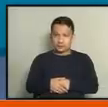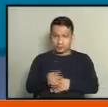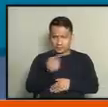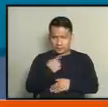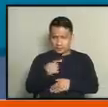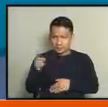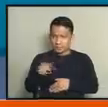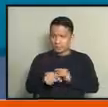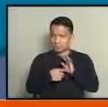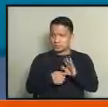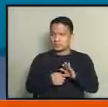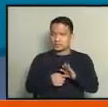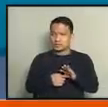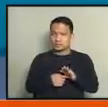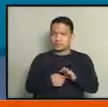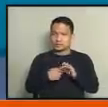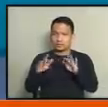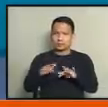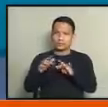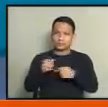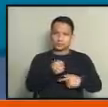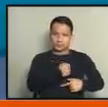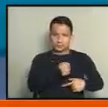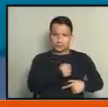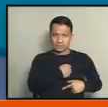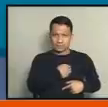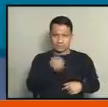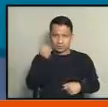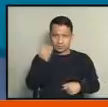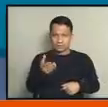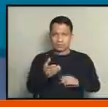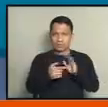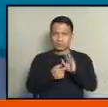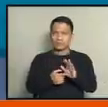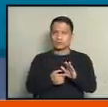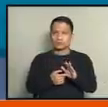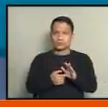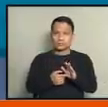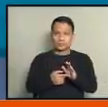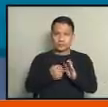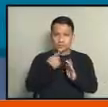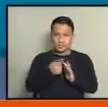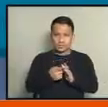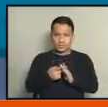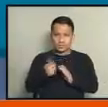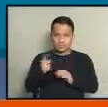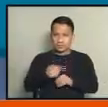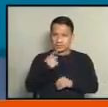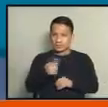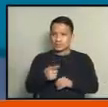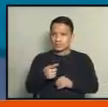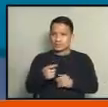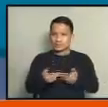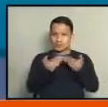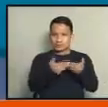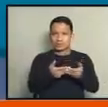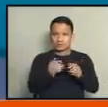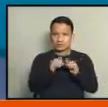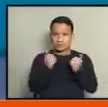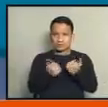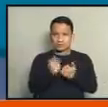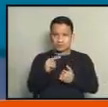sasamahan po namin itong mga pobreng mga SD dyan sa inyo para dyan na lang po magkabayaran. Papatawag po itong agency,